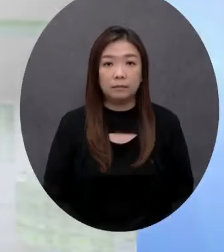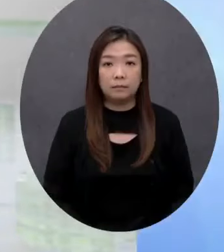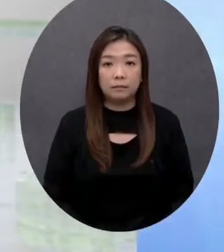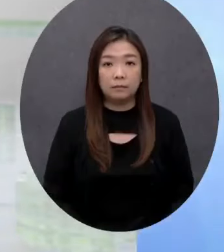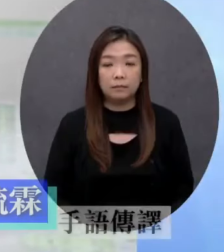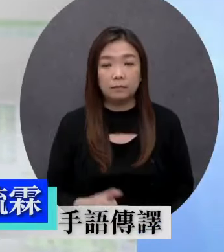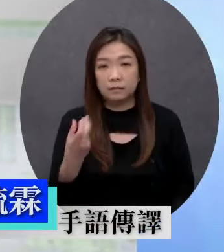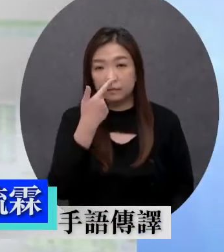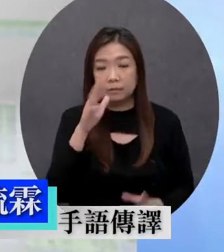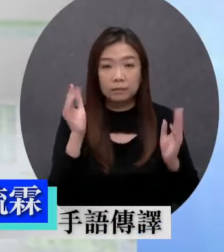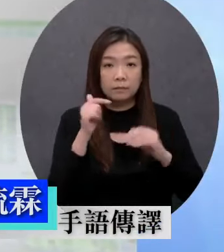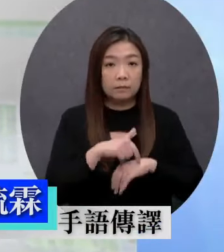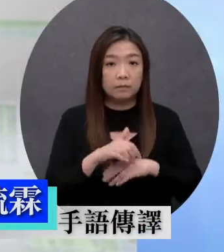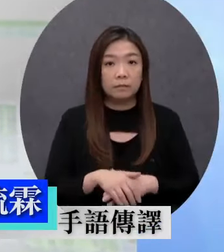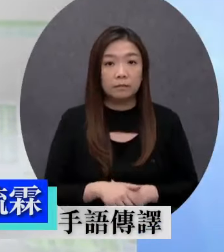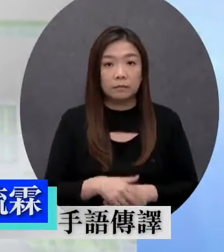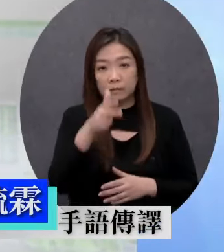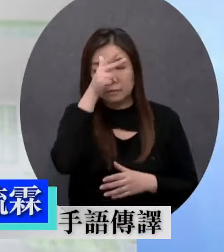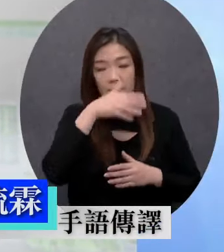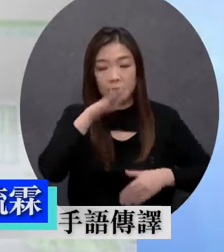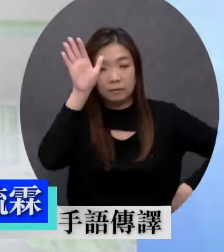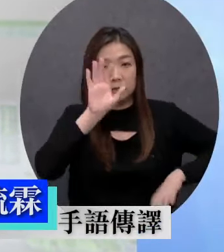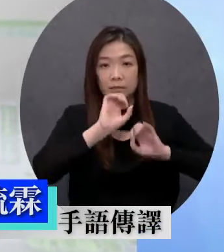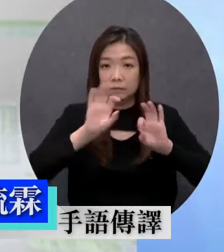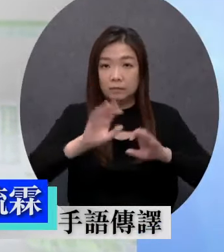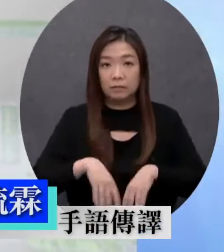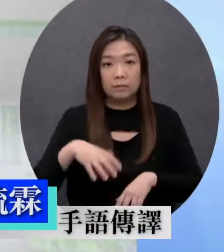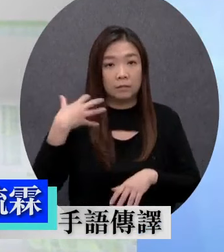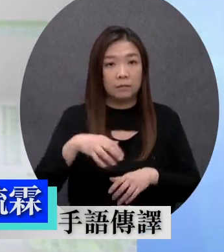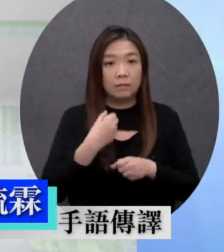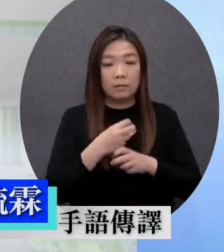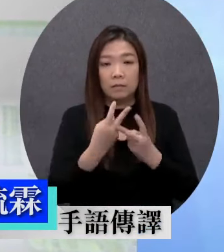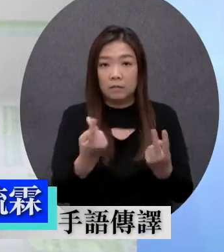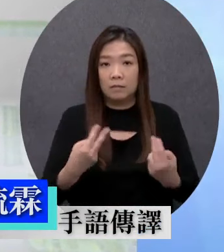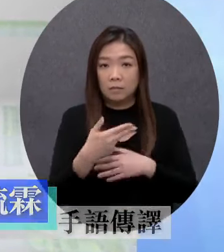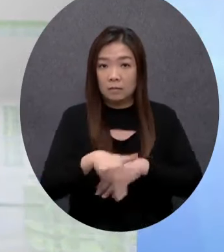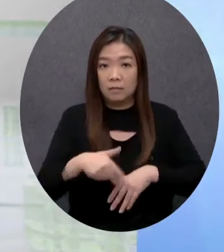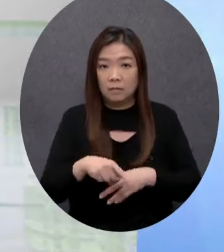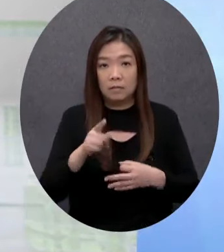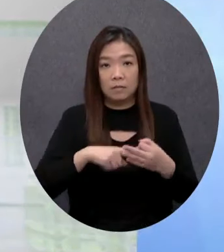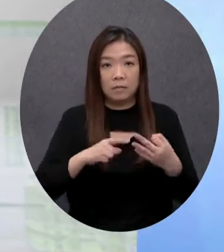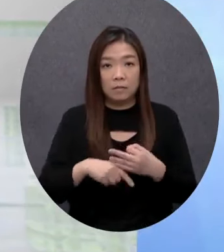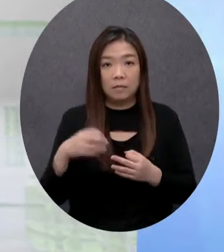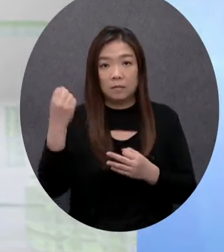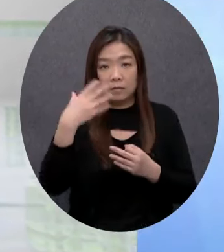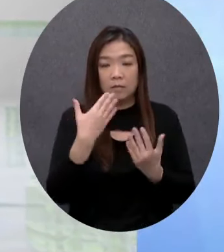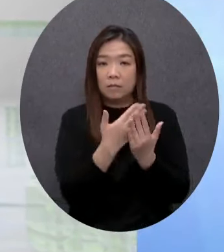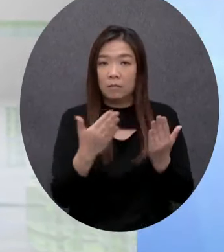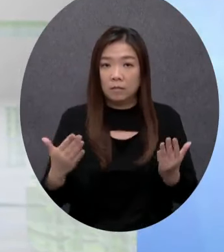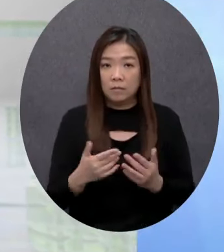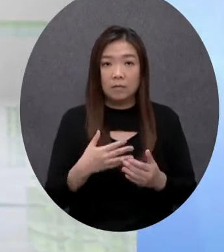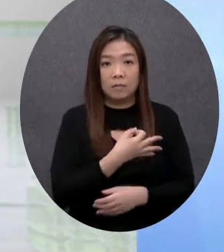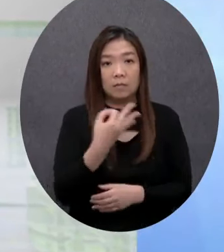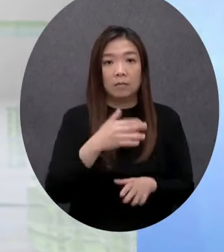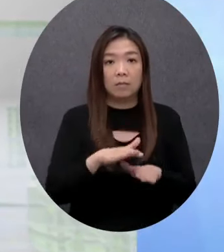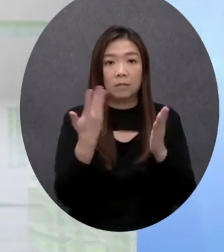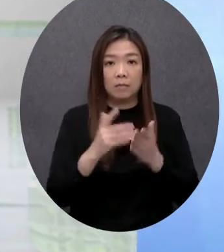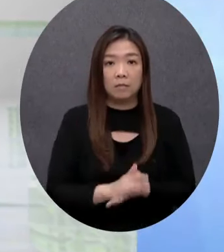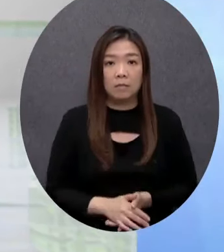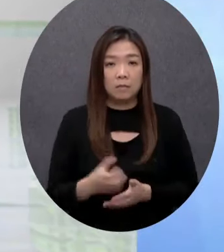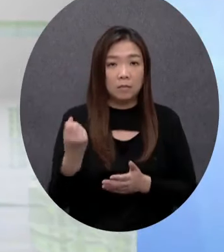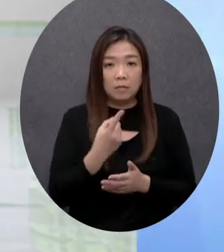翻嚟新聞時間，康文署宣布在天馬公園舉行的 TeamLab 光年展覽，星期三開始不需